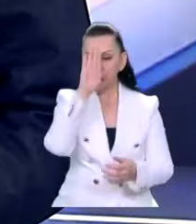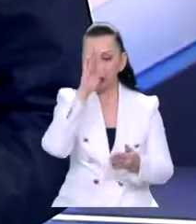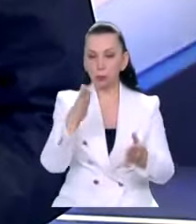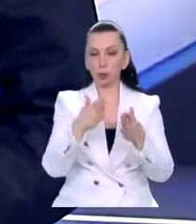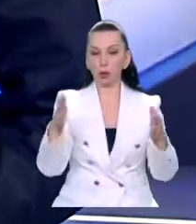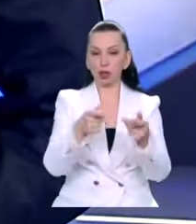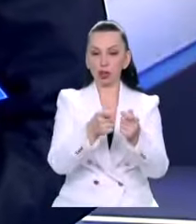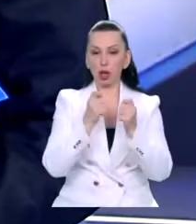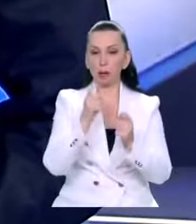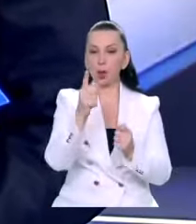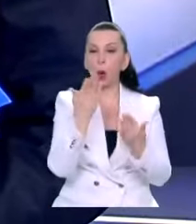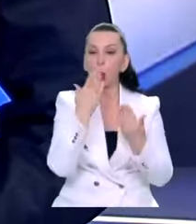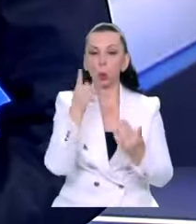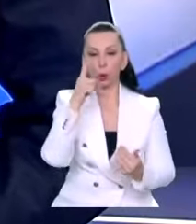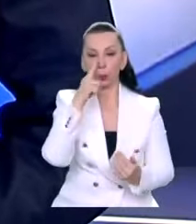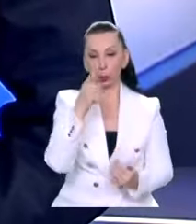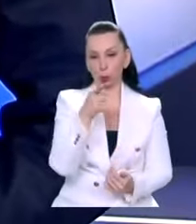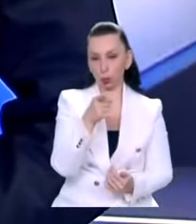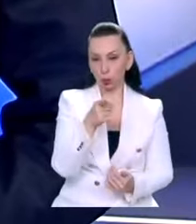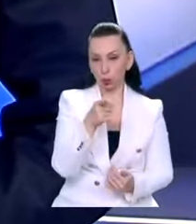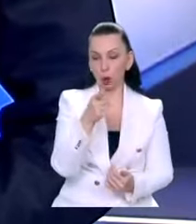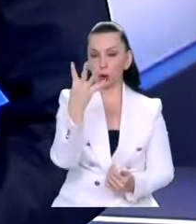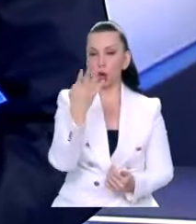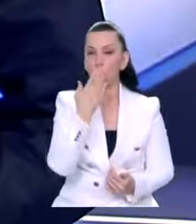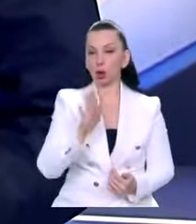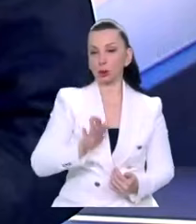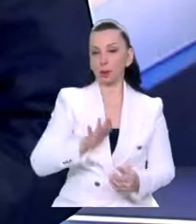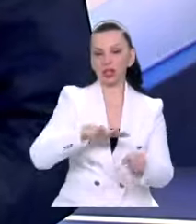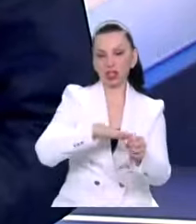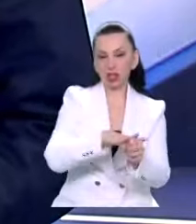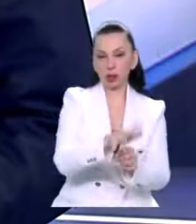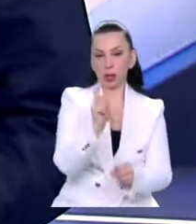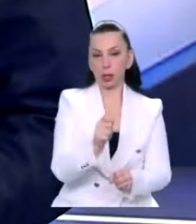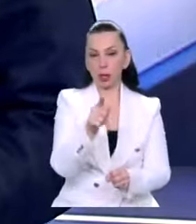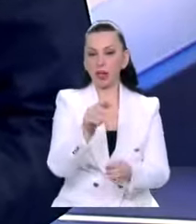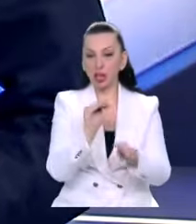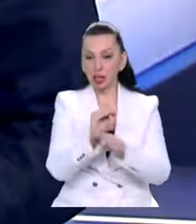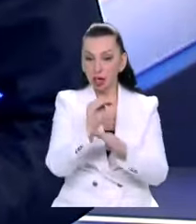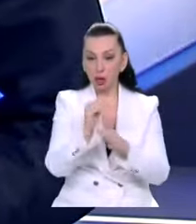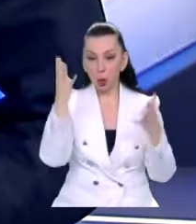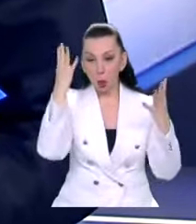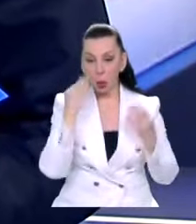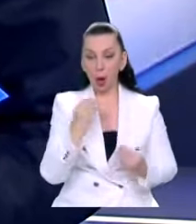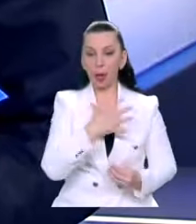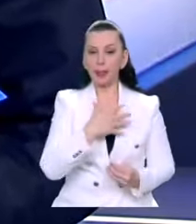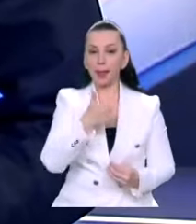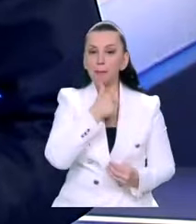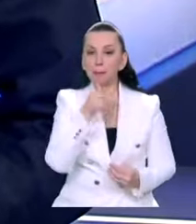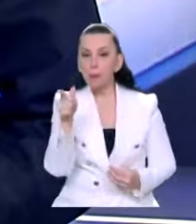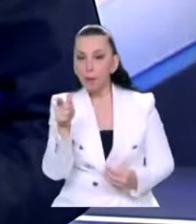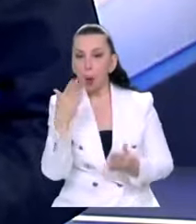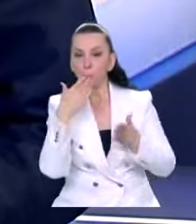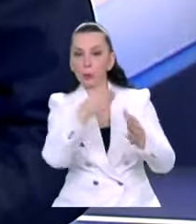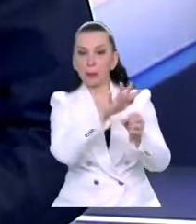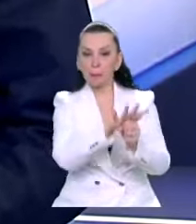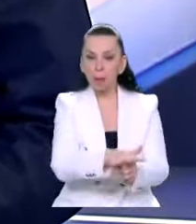İstanbul Büyükçekmece'de bir okul müdürü iddiaya göre 4 öğrenciye şiddet uyguladı. Yaşananları öğrenen velilerden biri okulu basınca